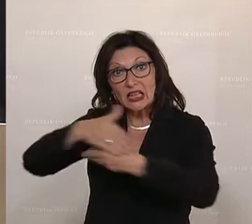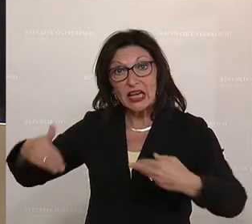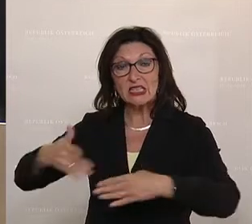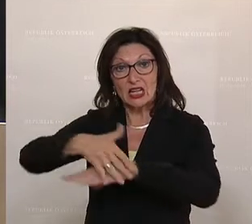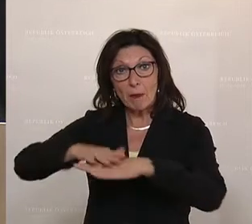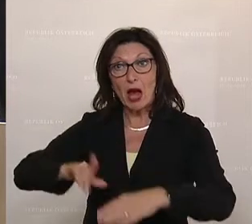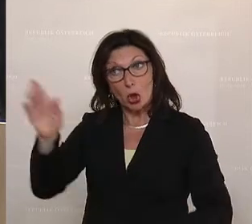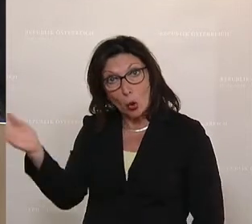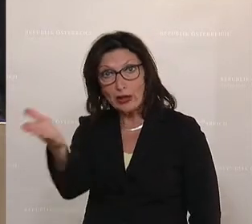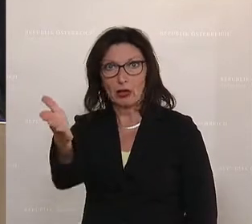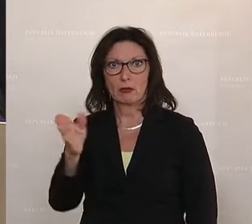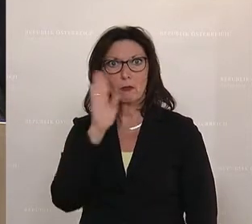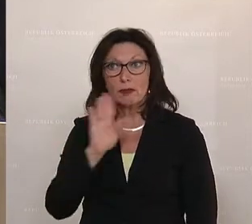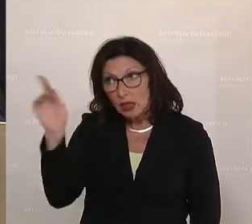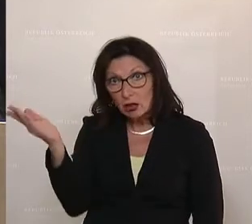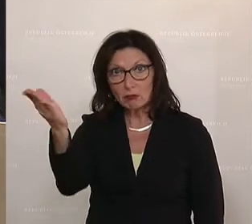verzapfen.